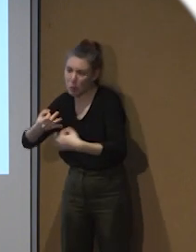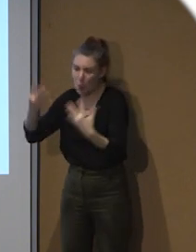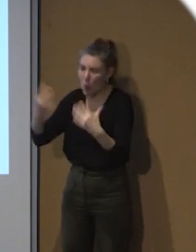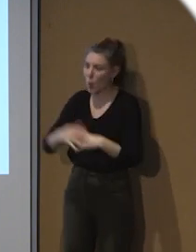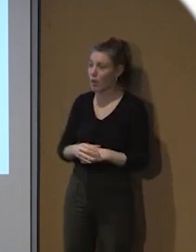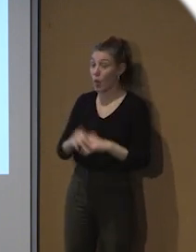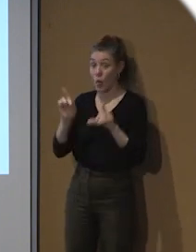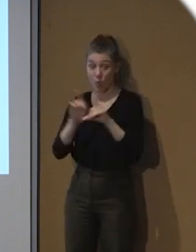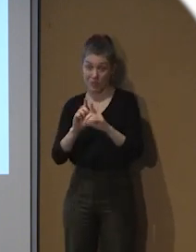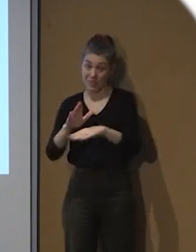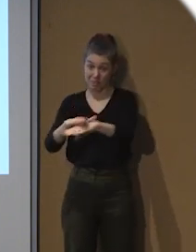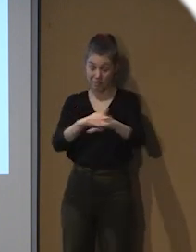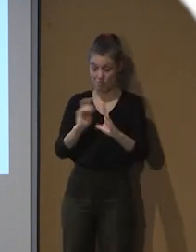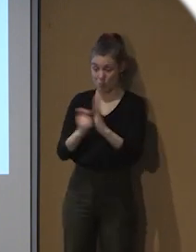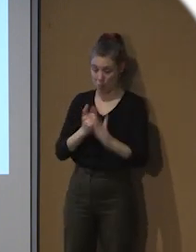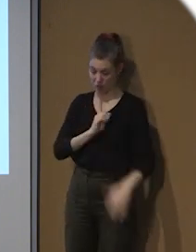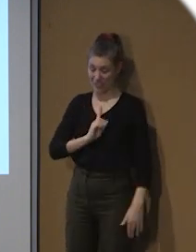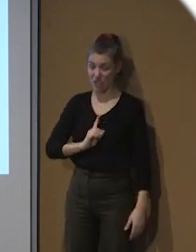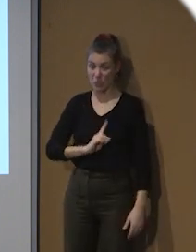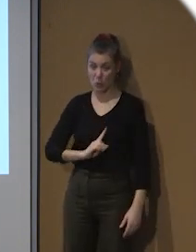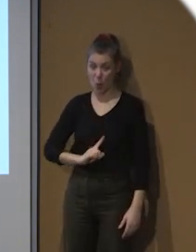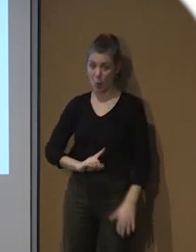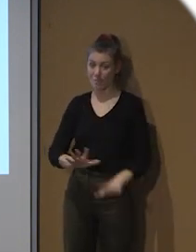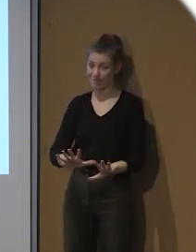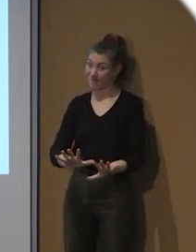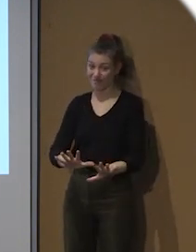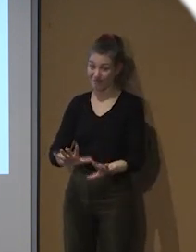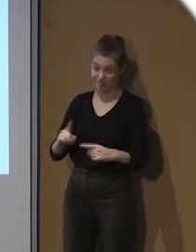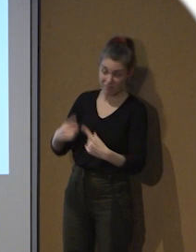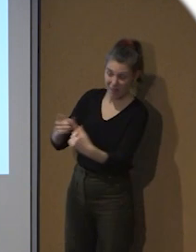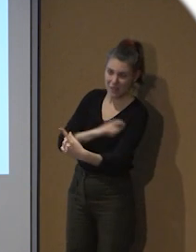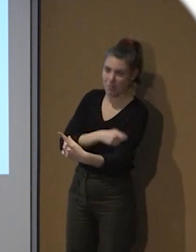pas indiqué d'aller faire une activité physique